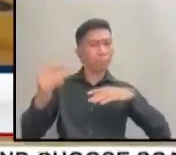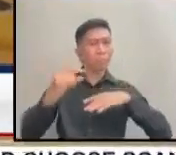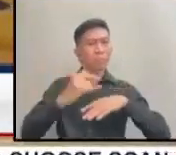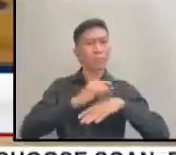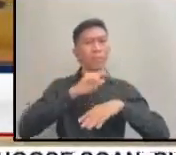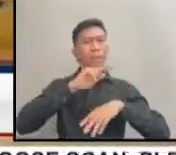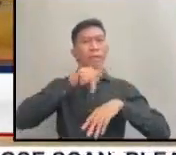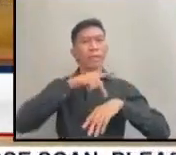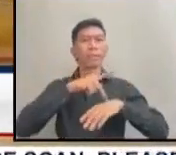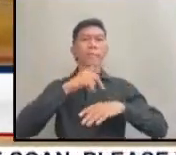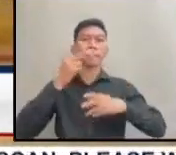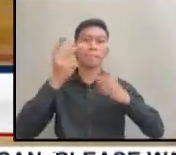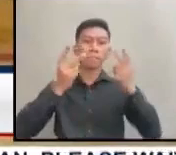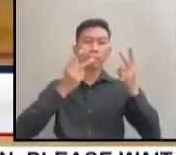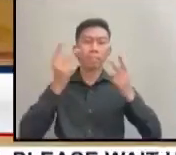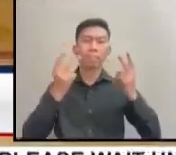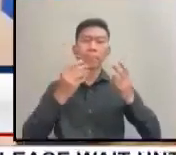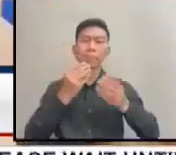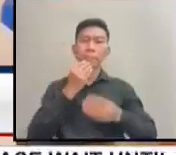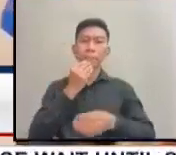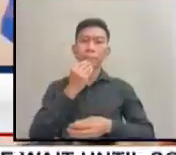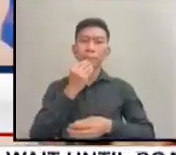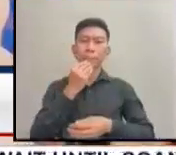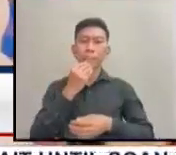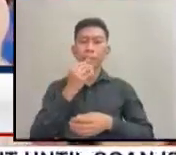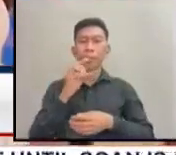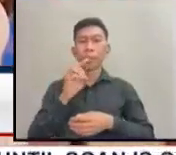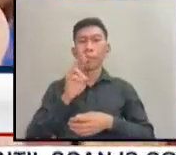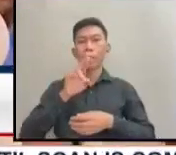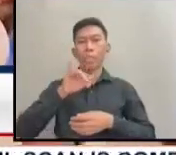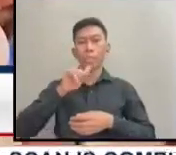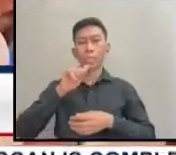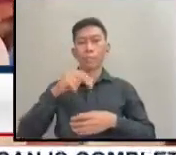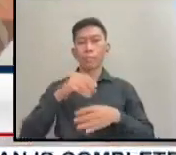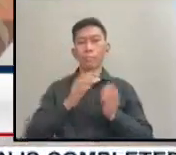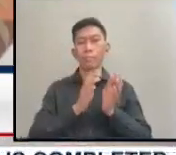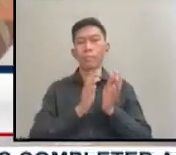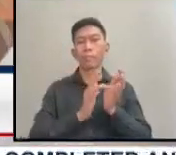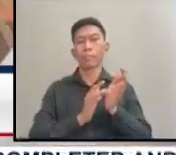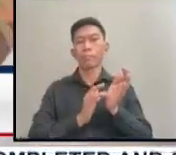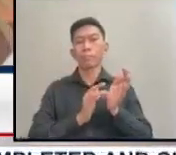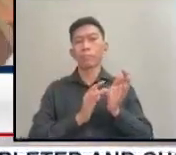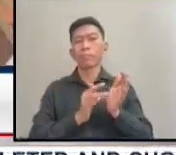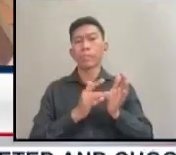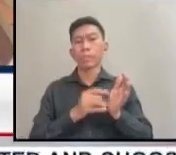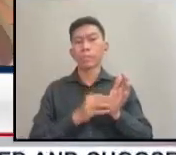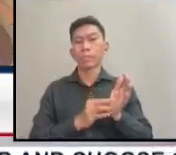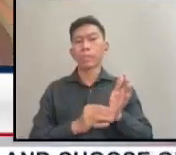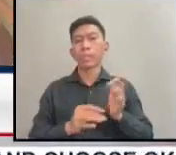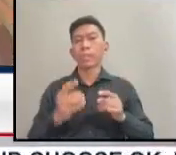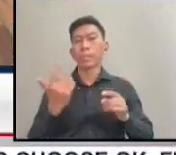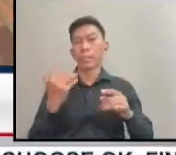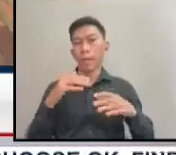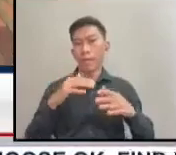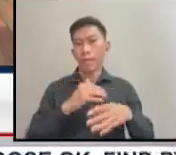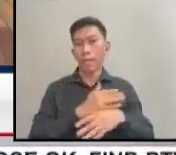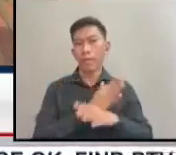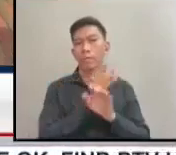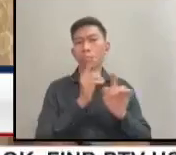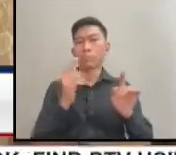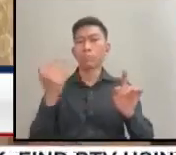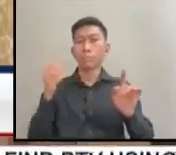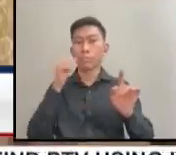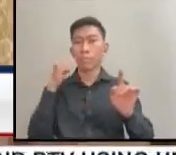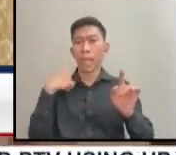ng durian sa Davao City. Kabilang naman sa mga aktibidad ni VP Sara kahapon, ang pagbisita sa mga public school sa